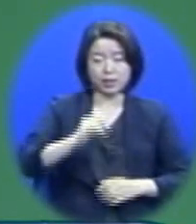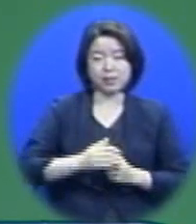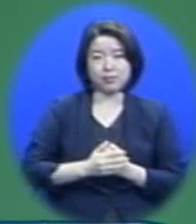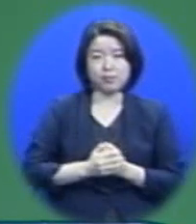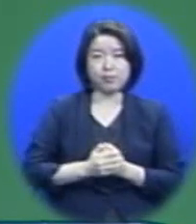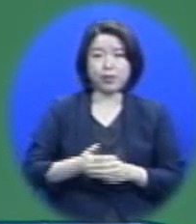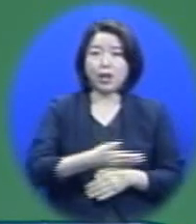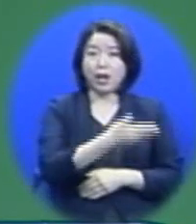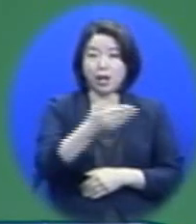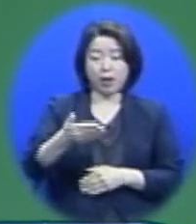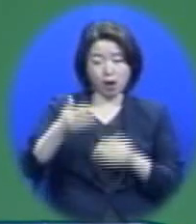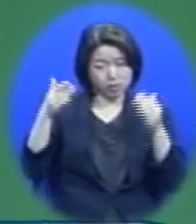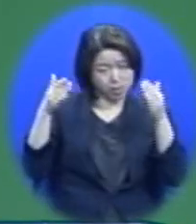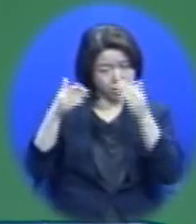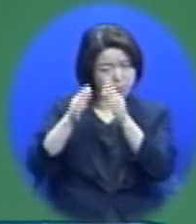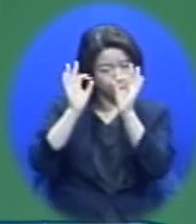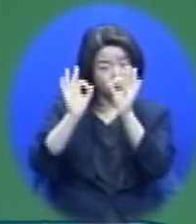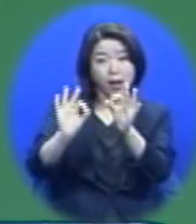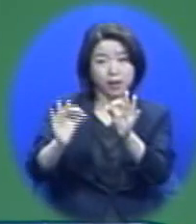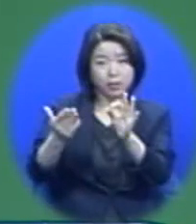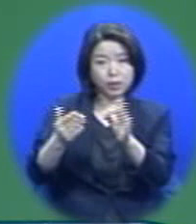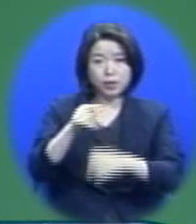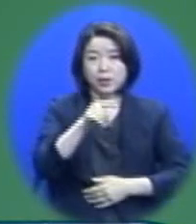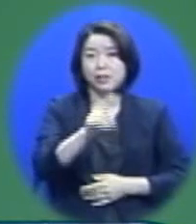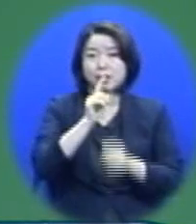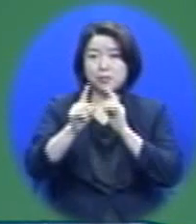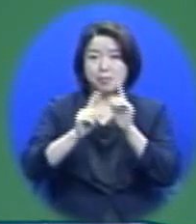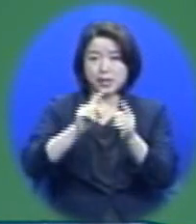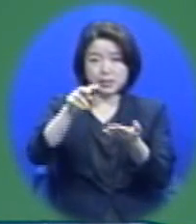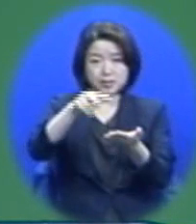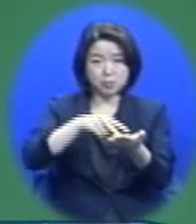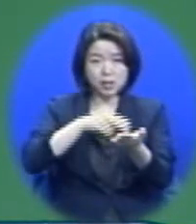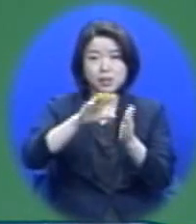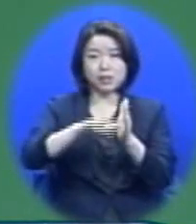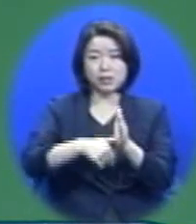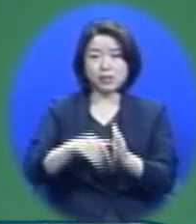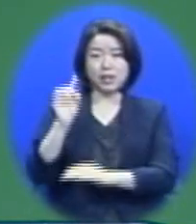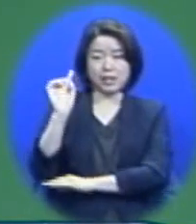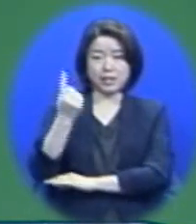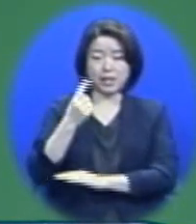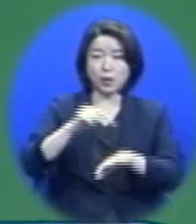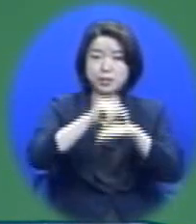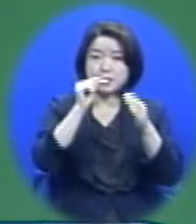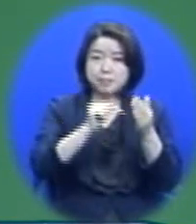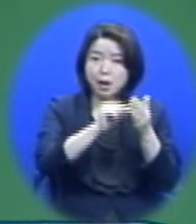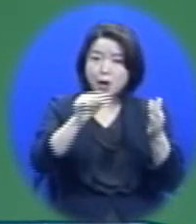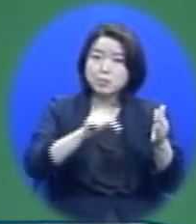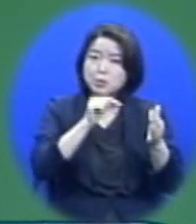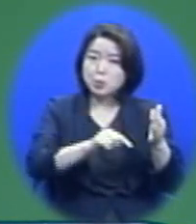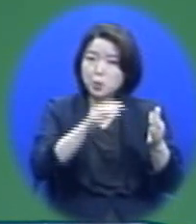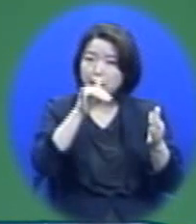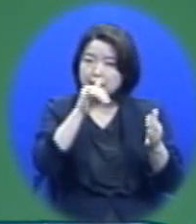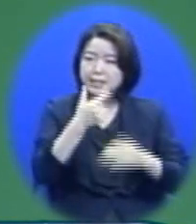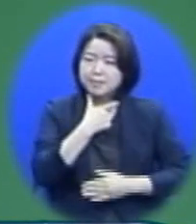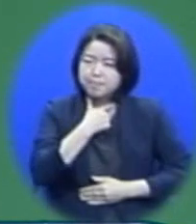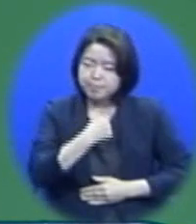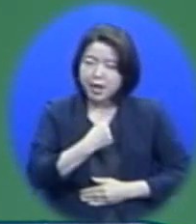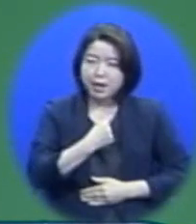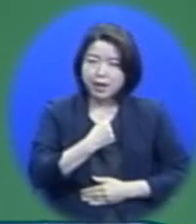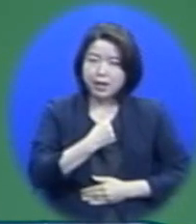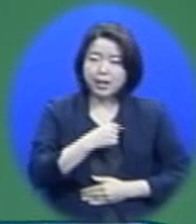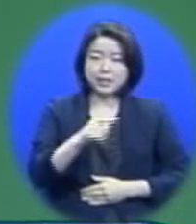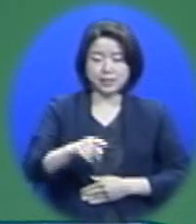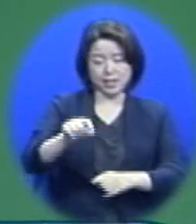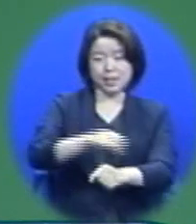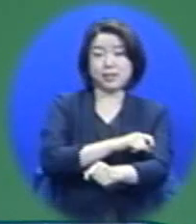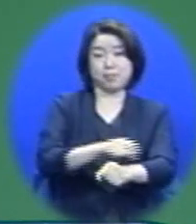여러분이 주목하셔야 돼요. 오늘 이 말씀을 읽을 때 그 다윗의 마음속에 있었던 그 갈망, 그게